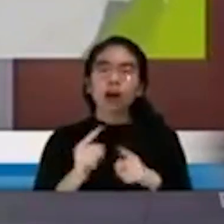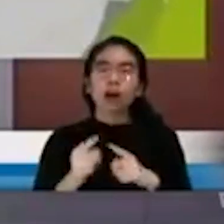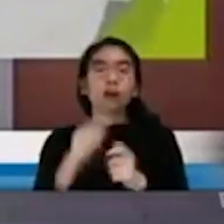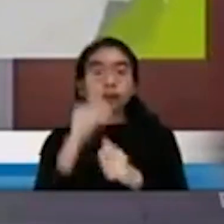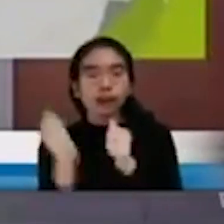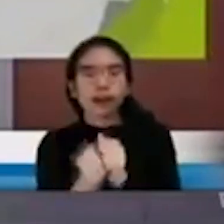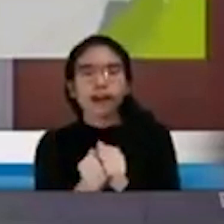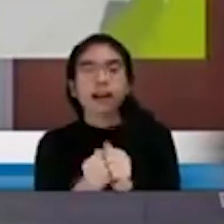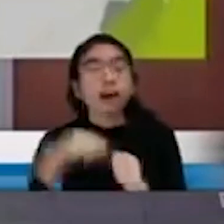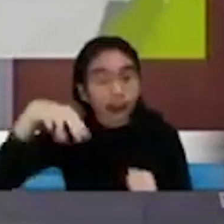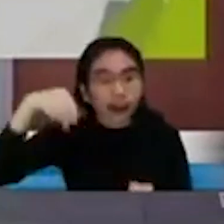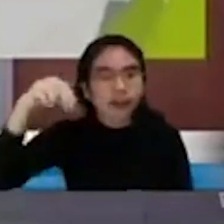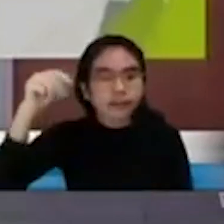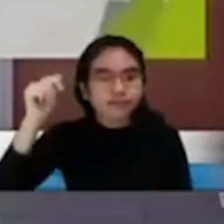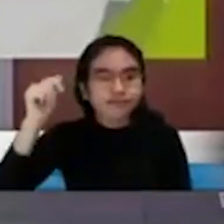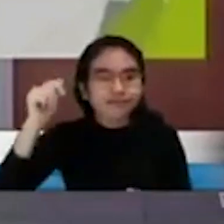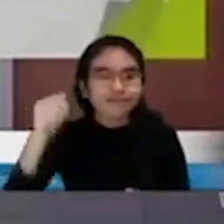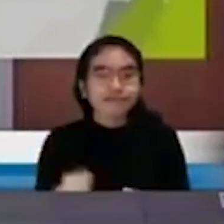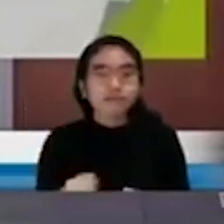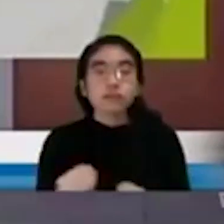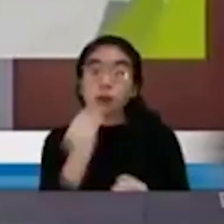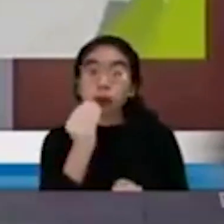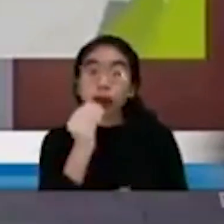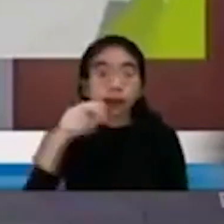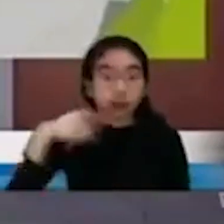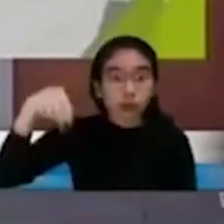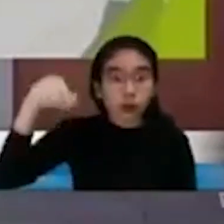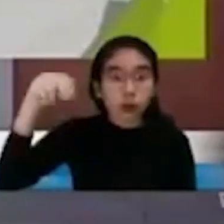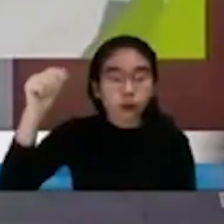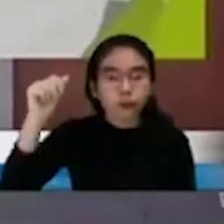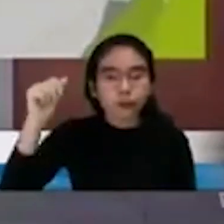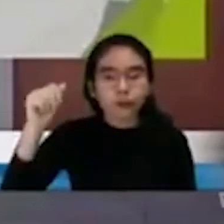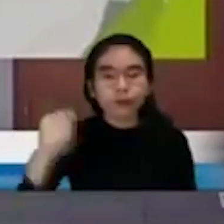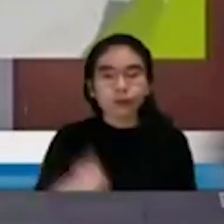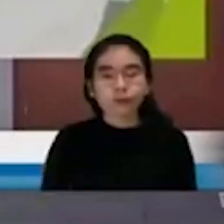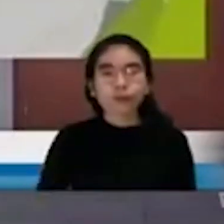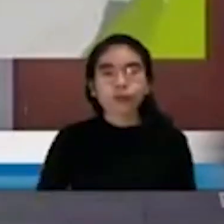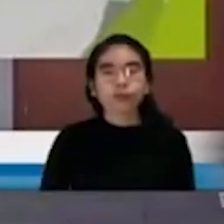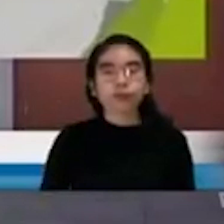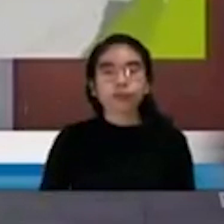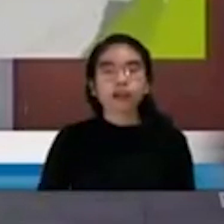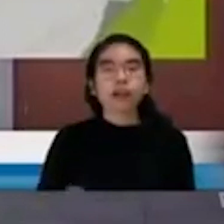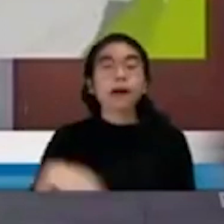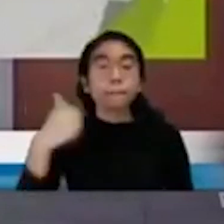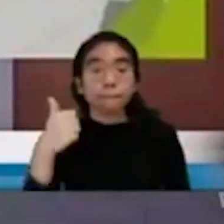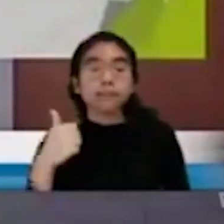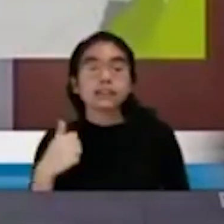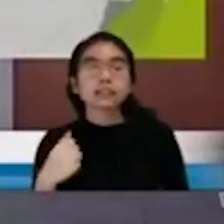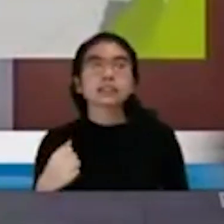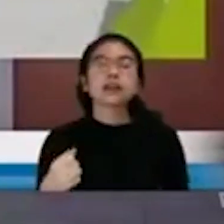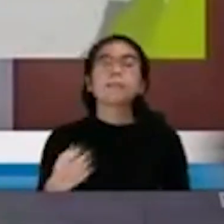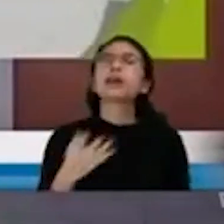rasa haus. Tapi saya menekankan ada beberapa yang coba saya buat di sini. Yang